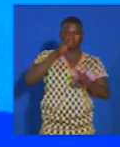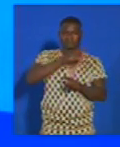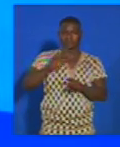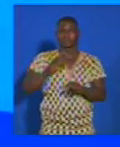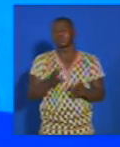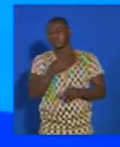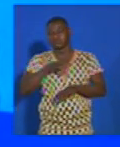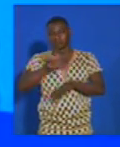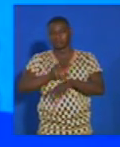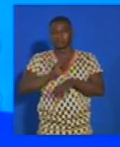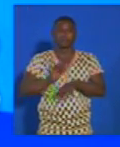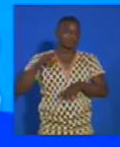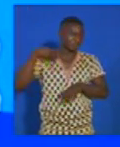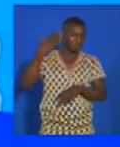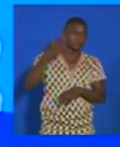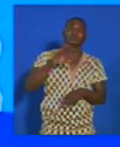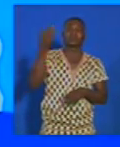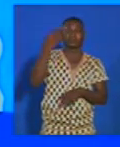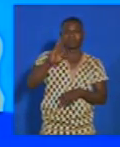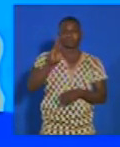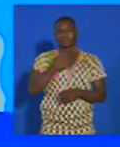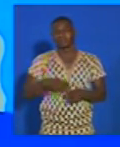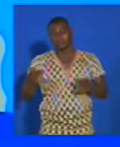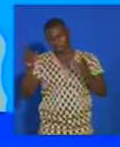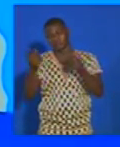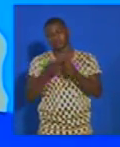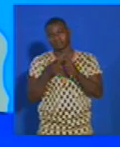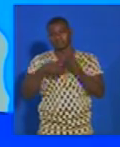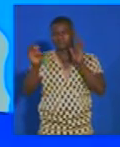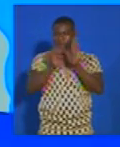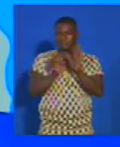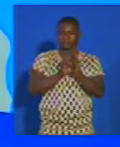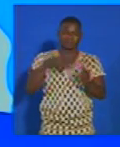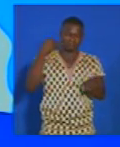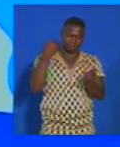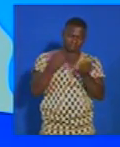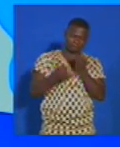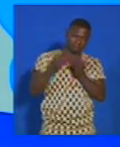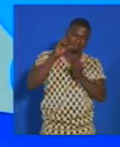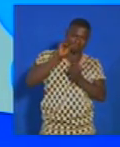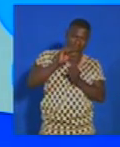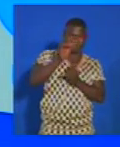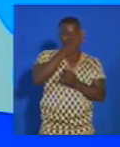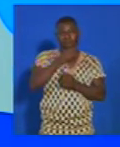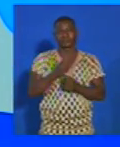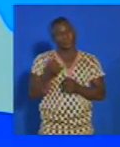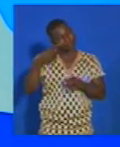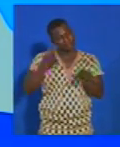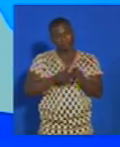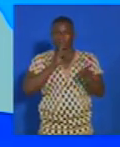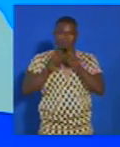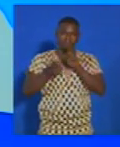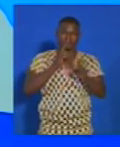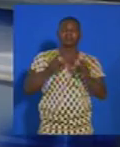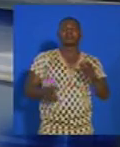en France. La deuxième exposition, monde idéal, est en finition et aborde des thématiques comme la protection de l'environnement, l'éducation,